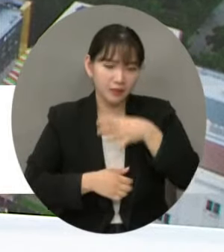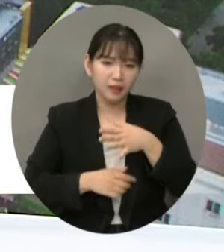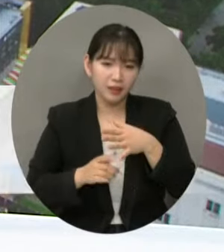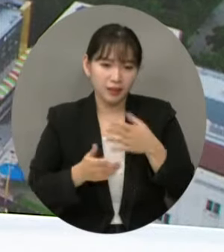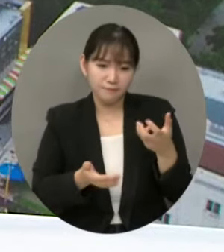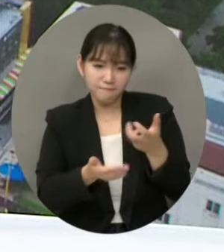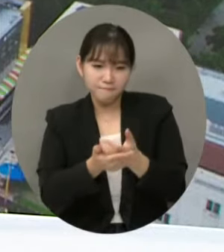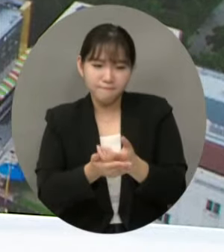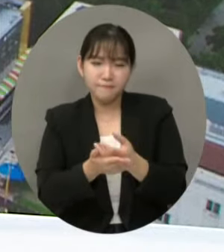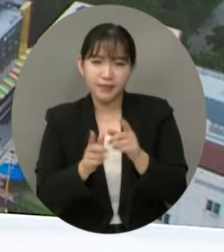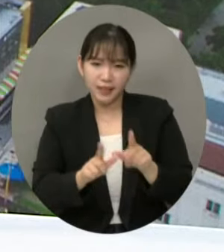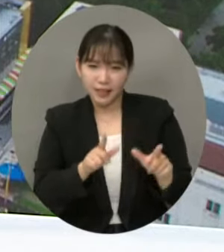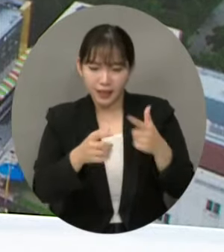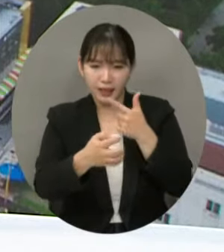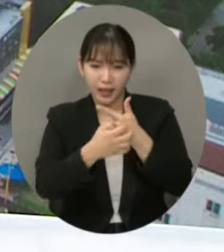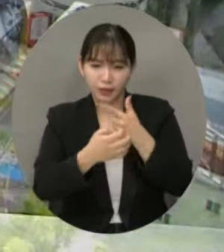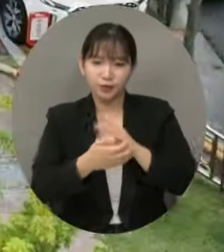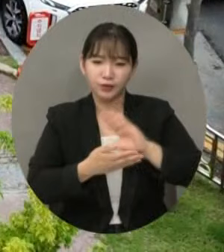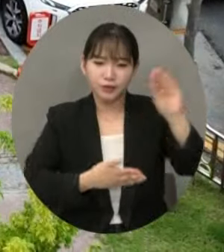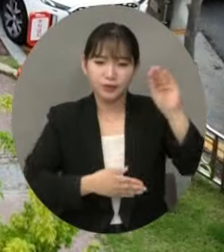있습니다. 주현정 기자입니다.